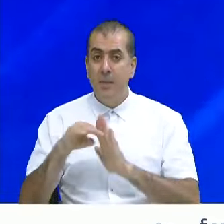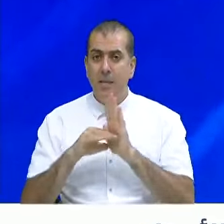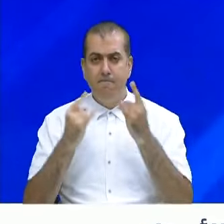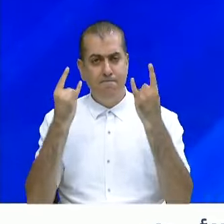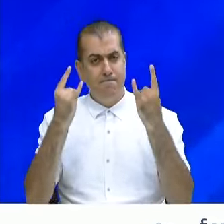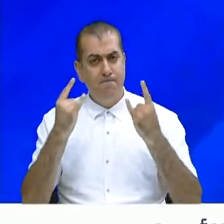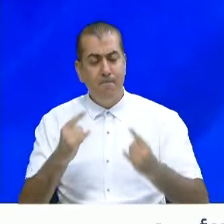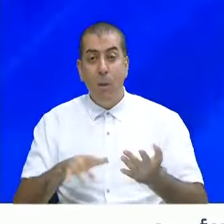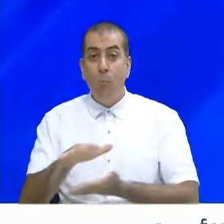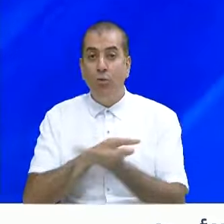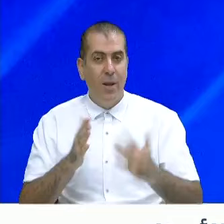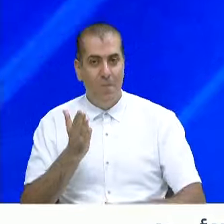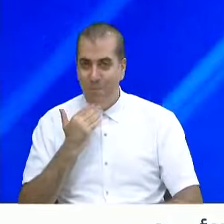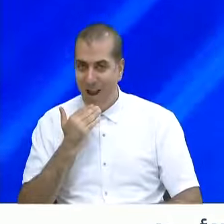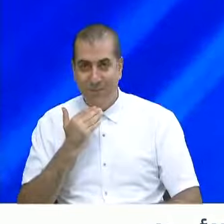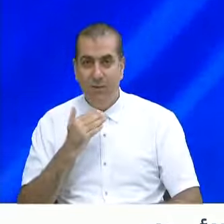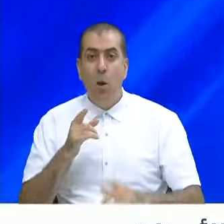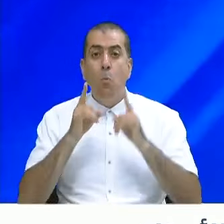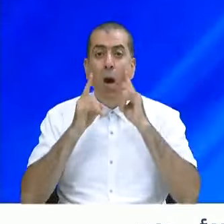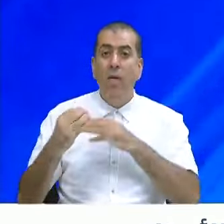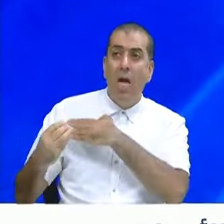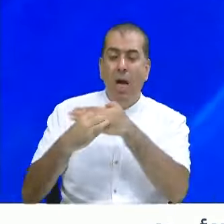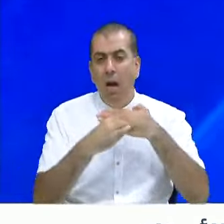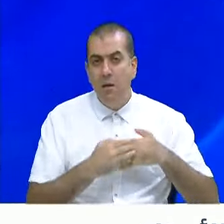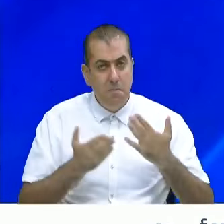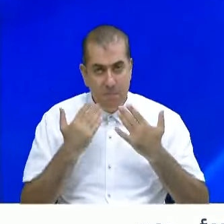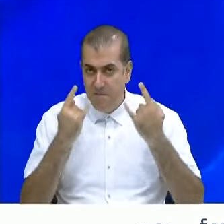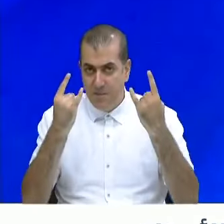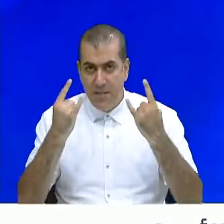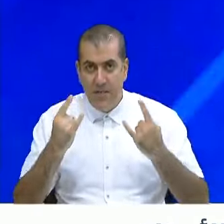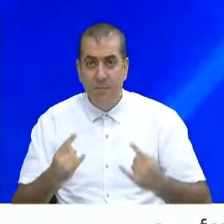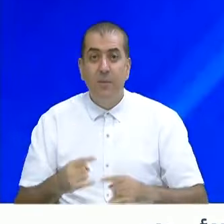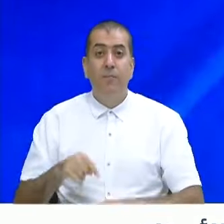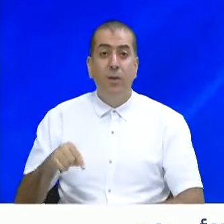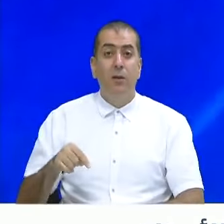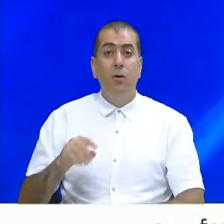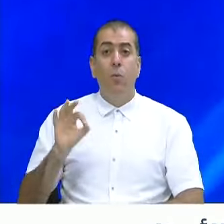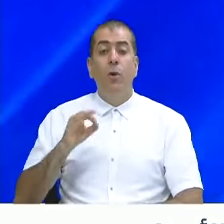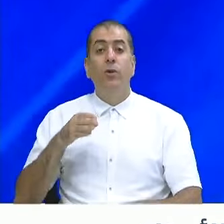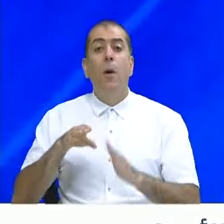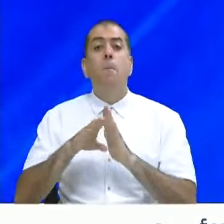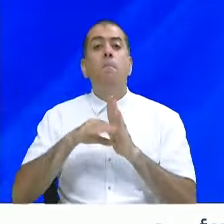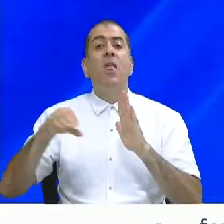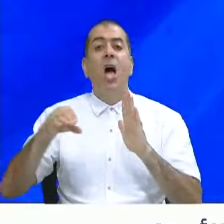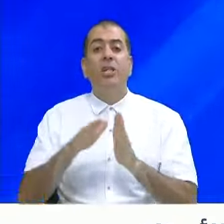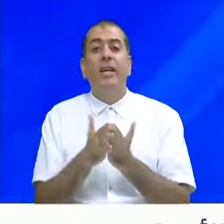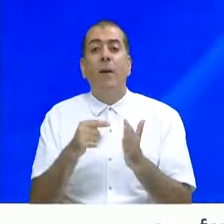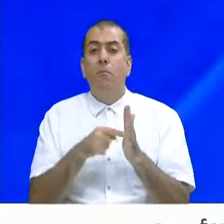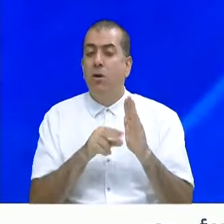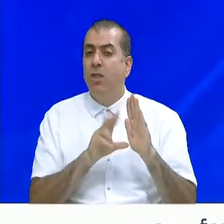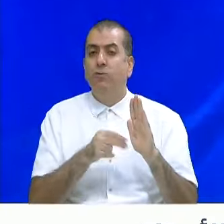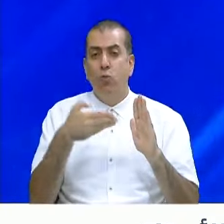كما هو مخطط له ودون ورود اي ملاحظات حول الاسئله التي جاءت جميعها من داخل المنهاج